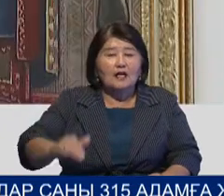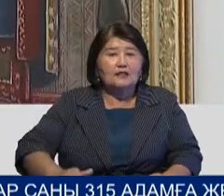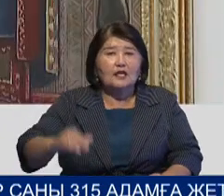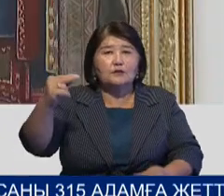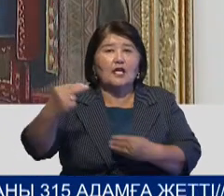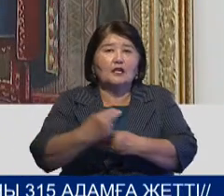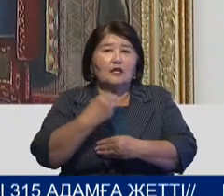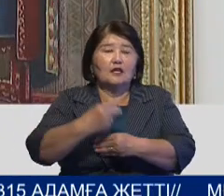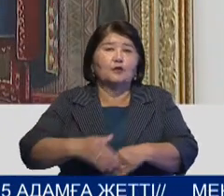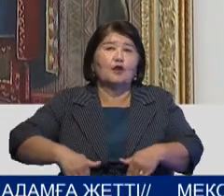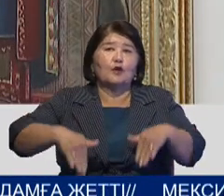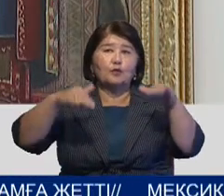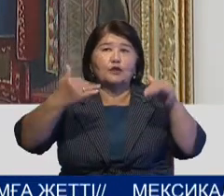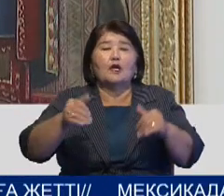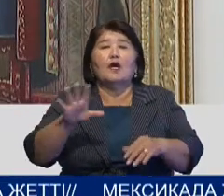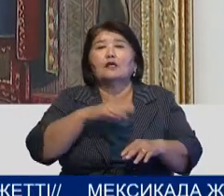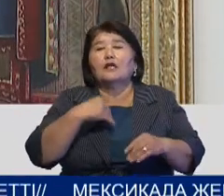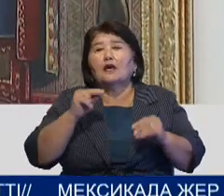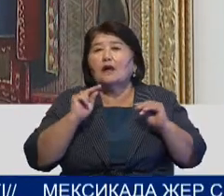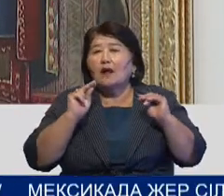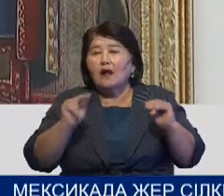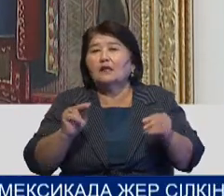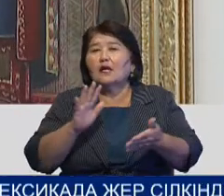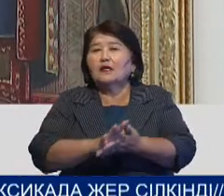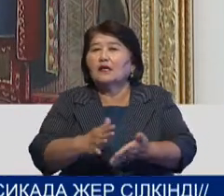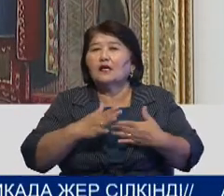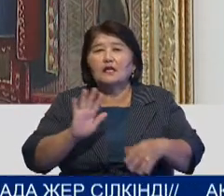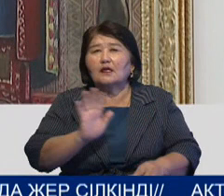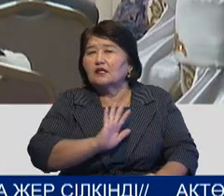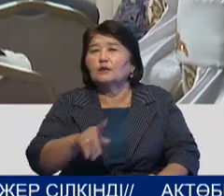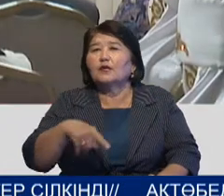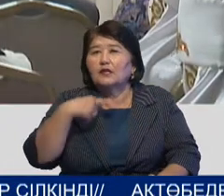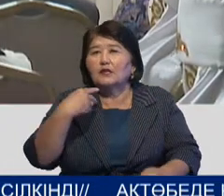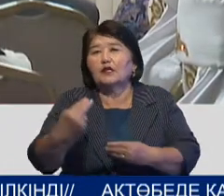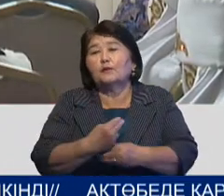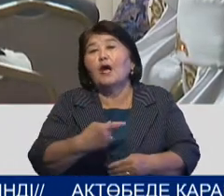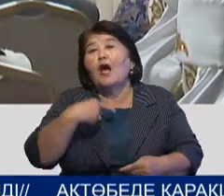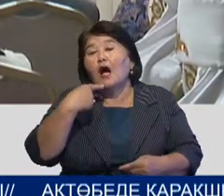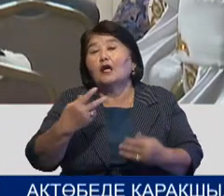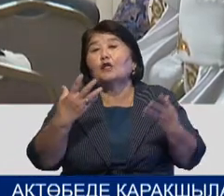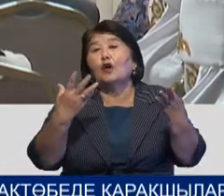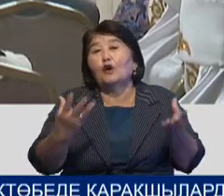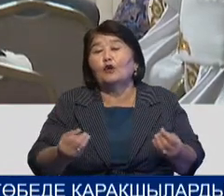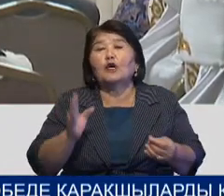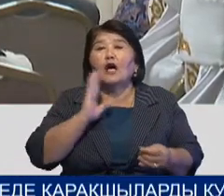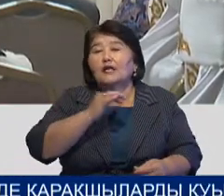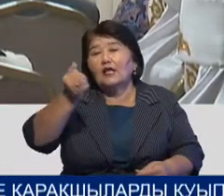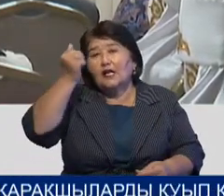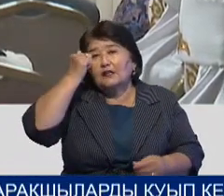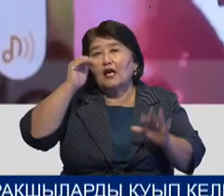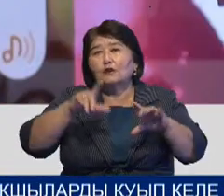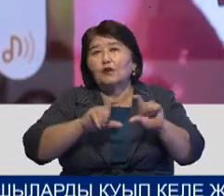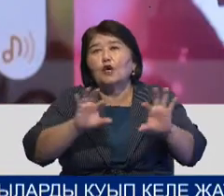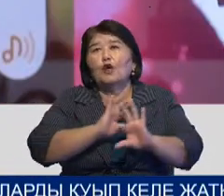өсірді. Өмірі менің атағыма, атыма кір келтірмеңдер деп өсірді ғой бастап. Атаулы күнге орай анаға тағзым орталығы